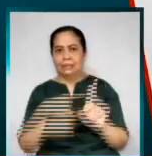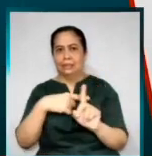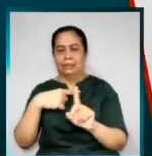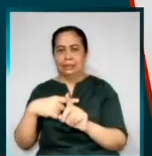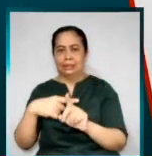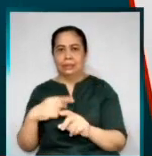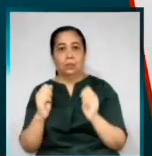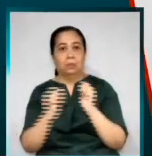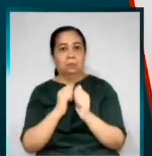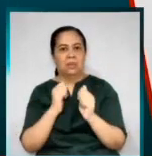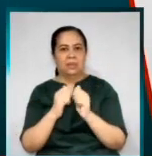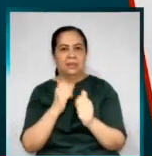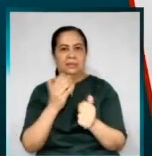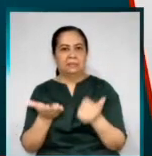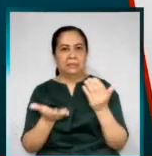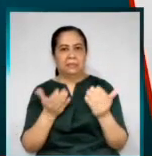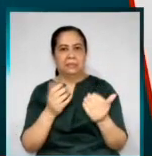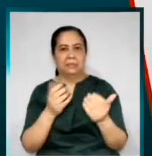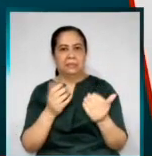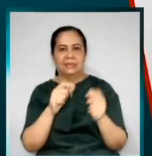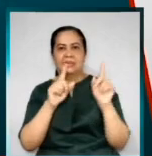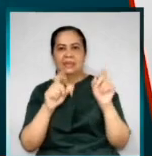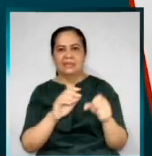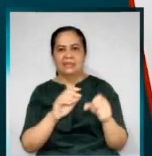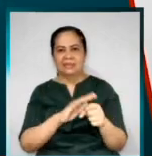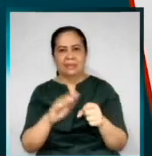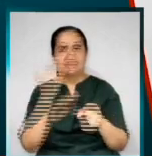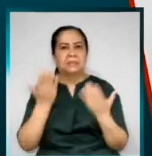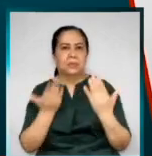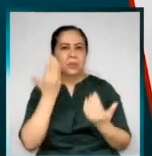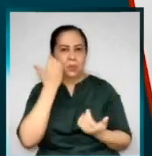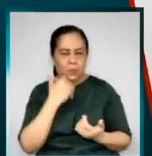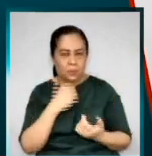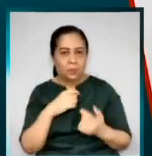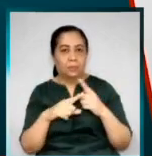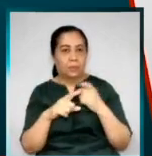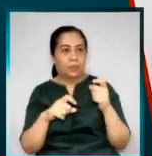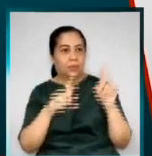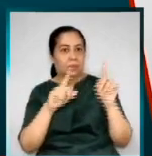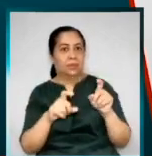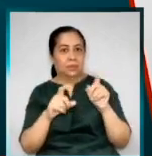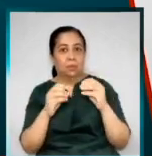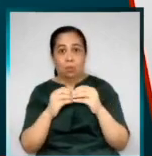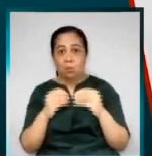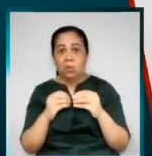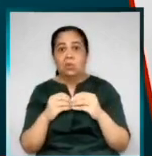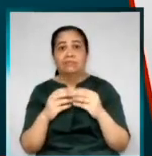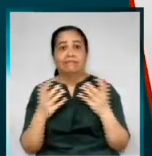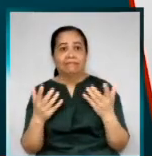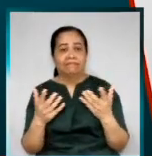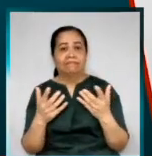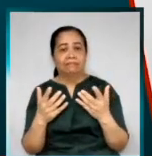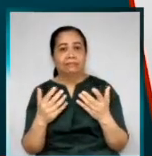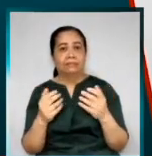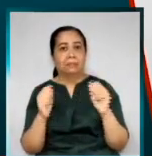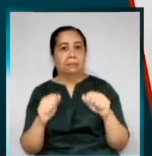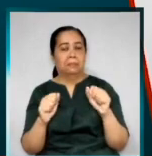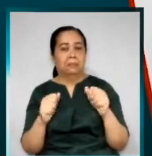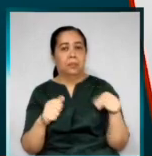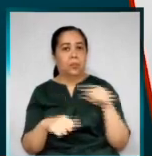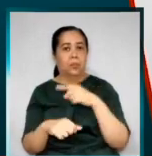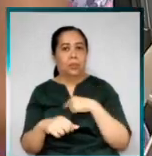be testing enough. Because if we were testing more, it's possible that we would detect